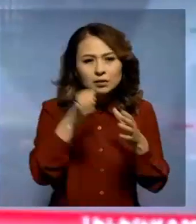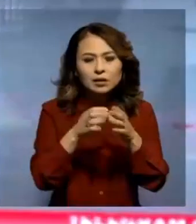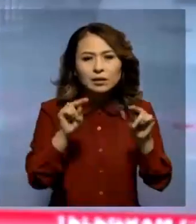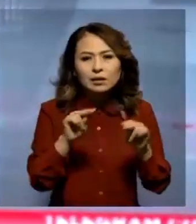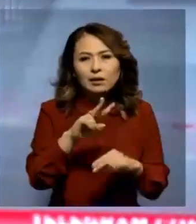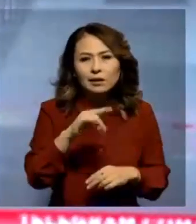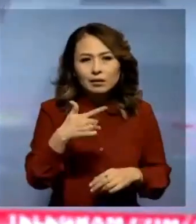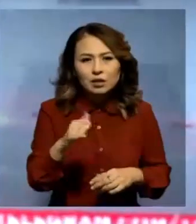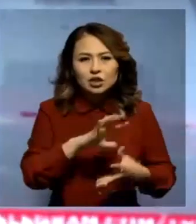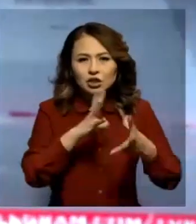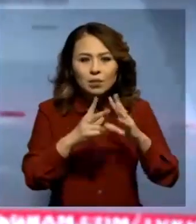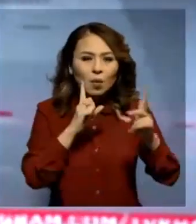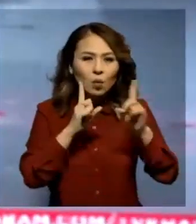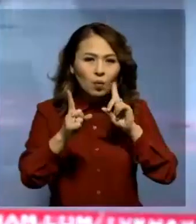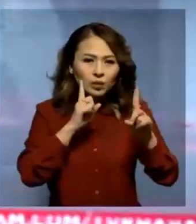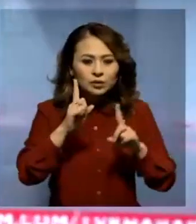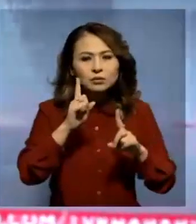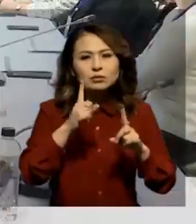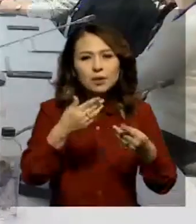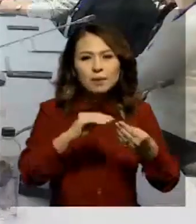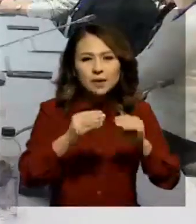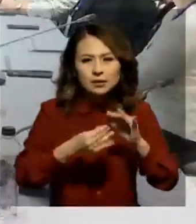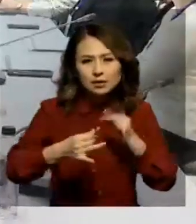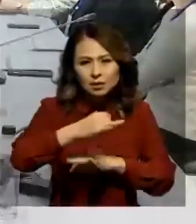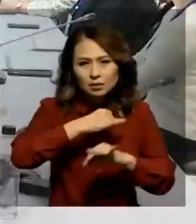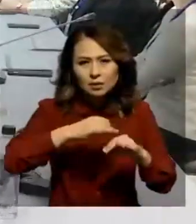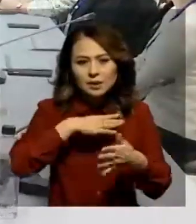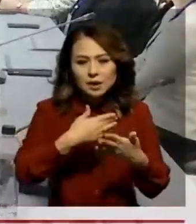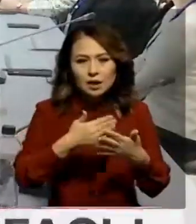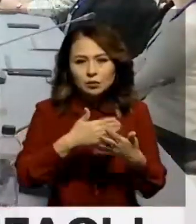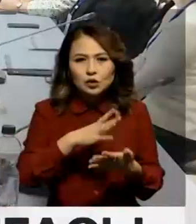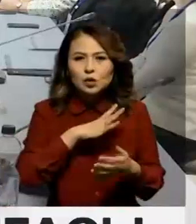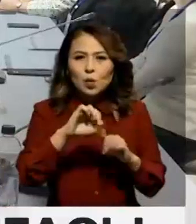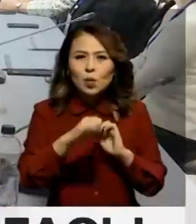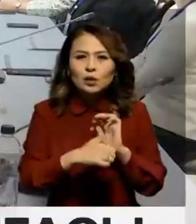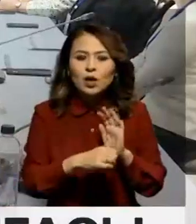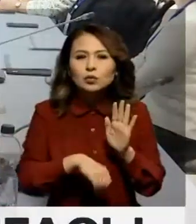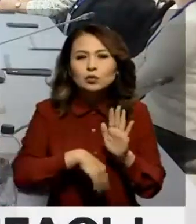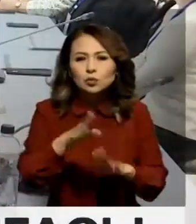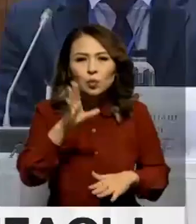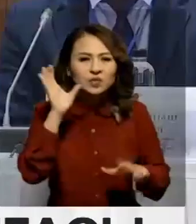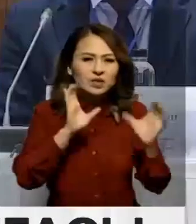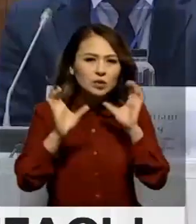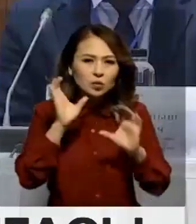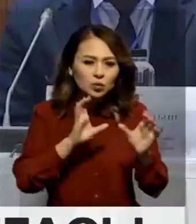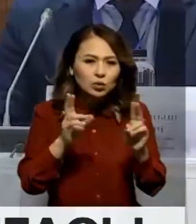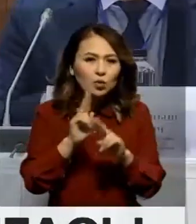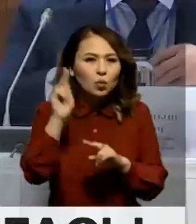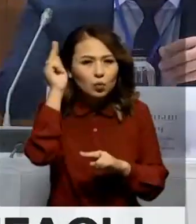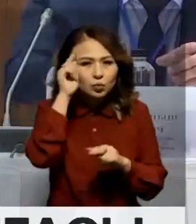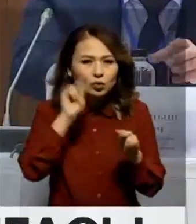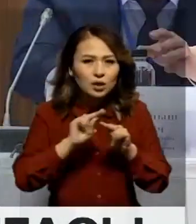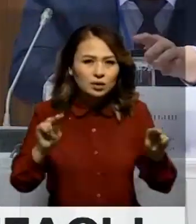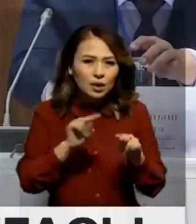адалдық лигасының жалпы отырысында білім жүйесіндегі өзекті мәселелер талқыланды. Мәселен, лига мүшелері 16 үздік университеттің студенттері